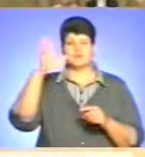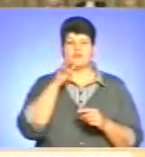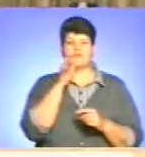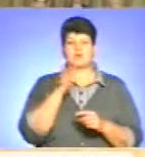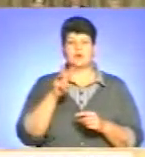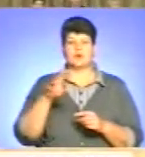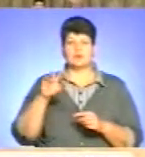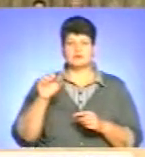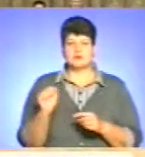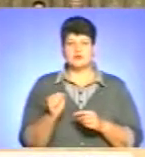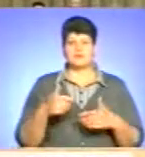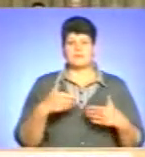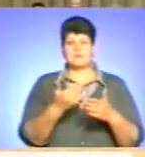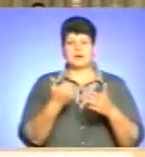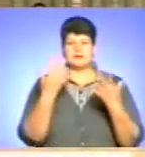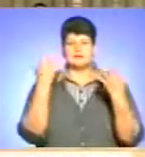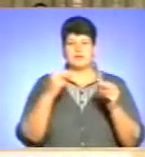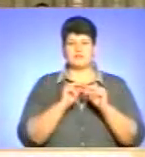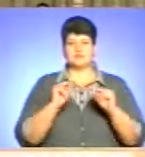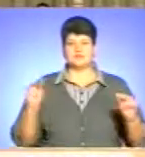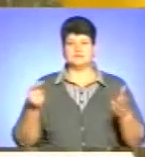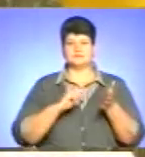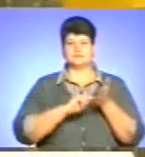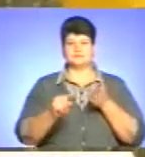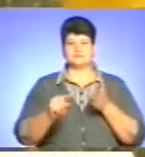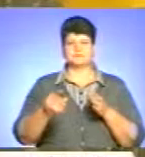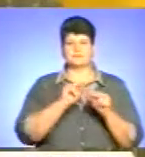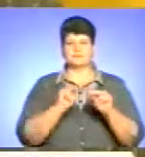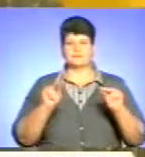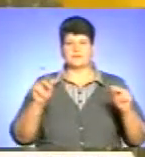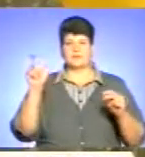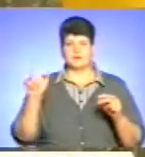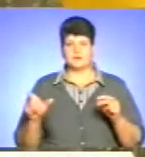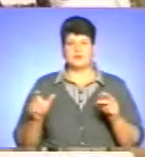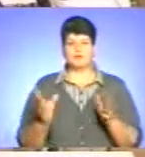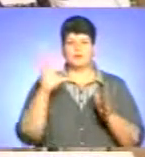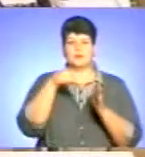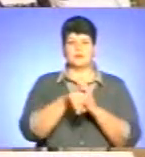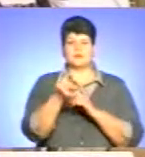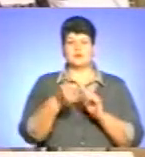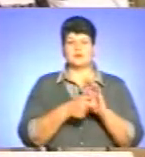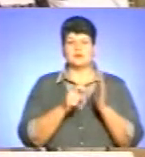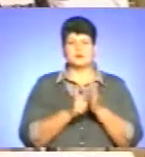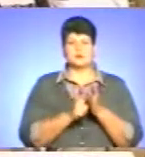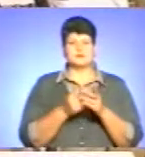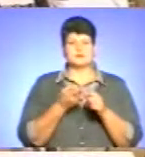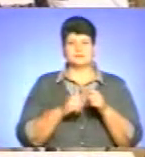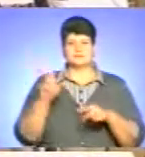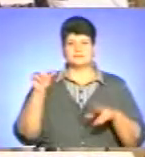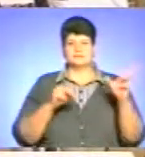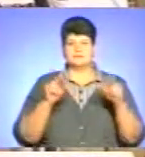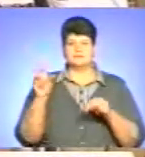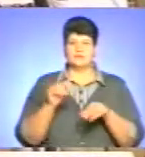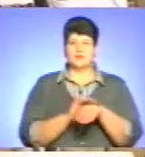Микола Азаров напередодні Дня вчителя відзначив освітян. Потрапити до них у клас – справжнє везіння, адже вчити вони вміють довершено. Іноді